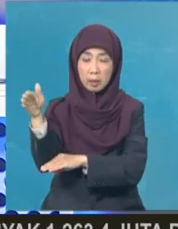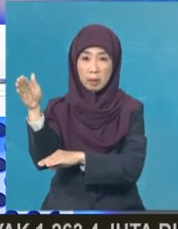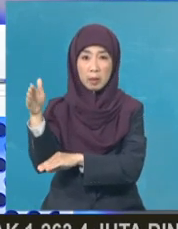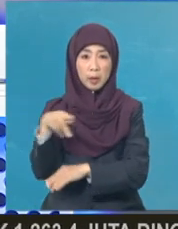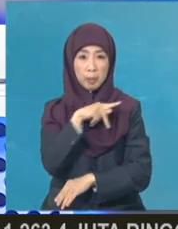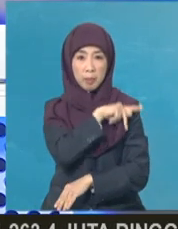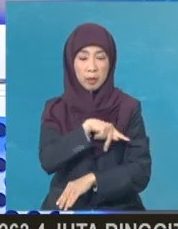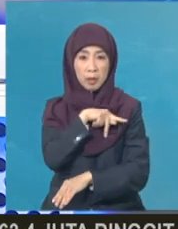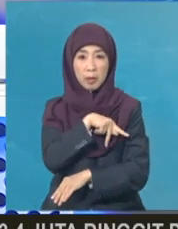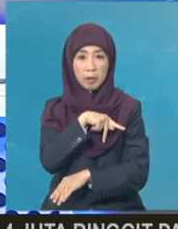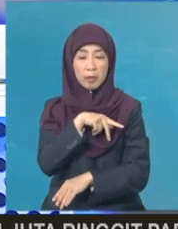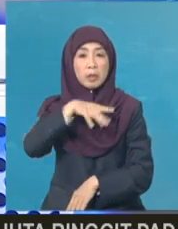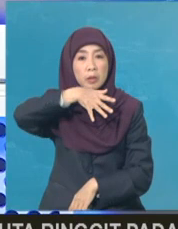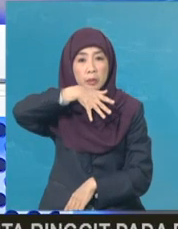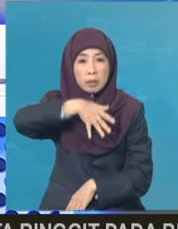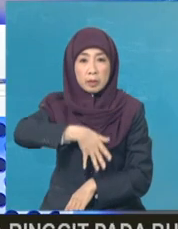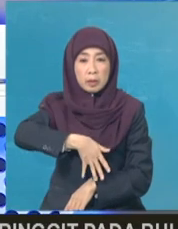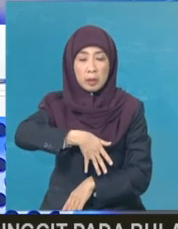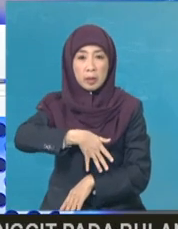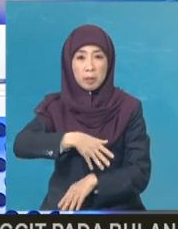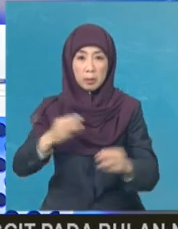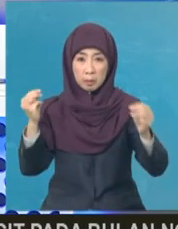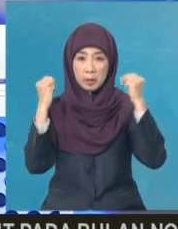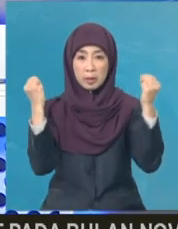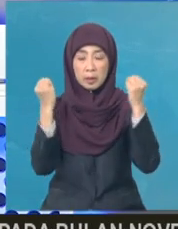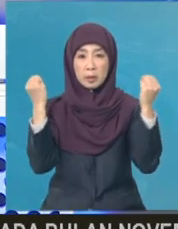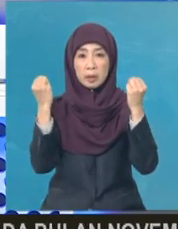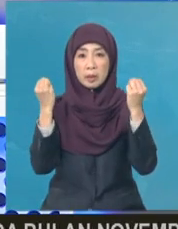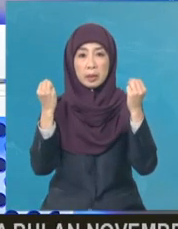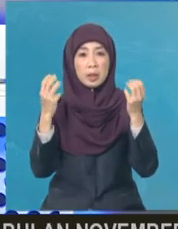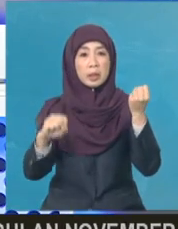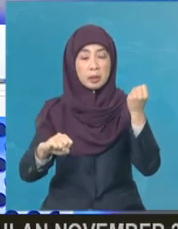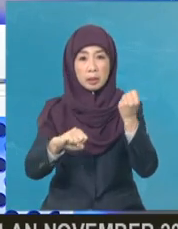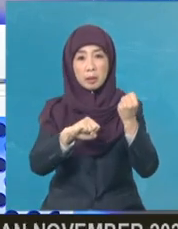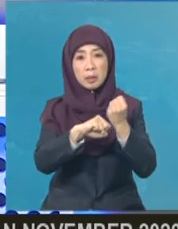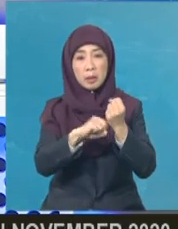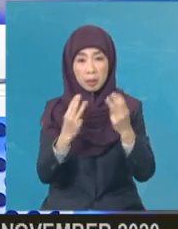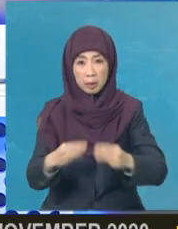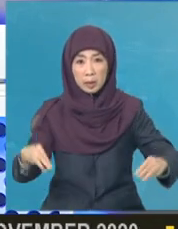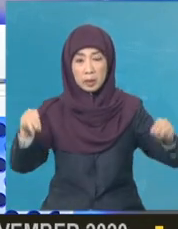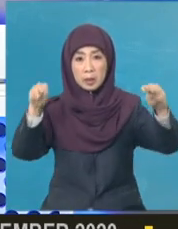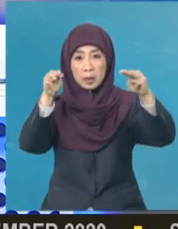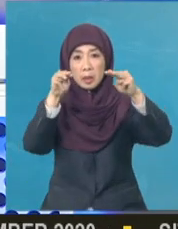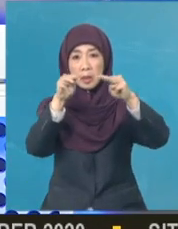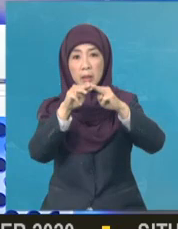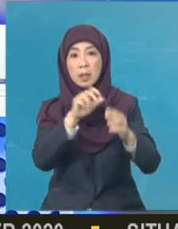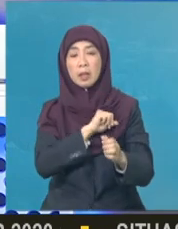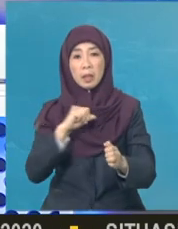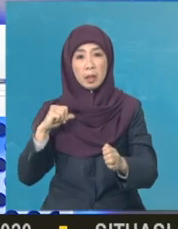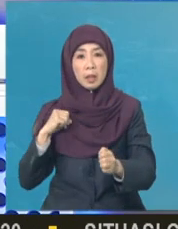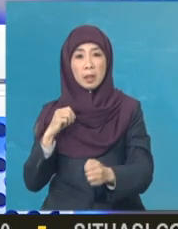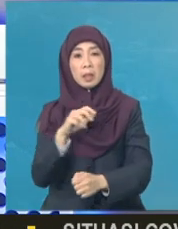sirah Rasulullah Shallallahu Alaihi Wasallam majelis yang diadakan dengan kerjasama jabatan hal masjid dan ahli jawatankuasa